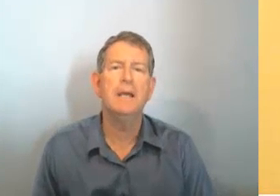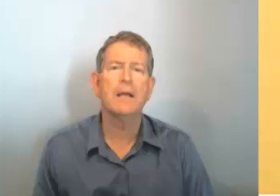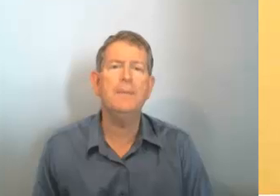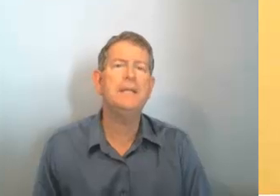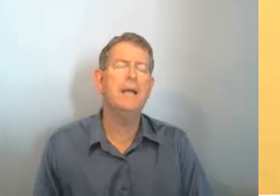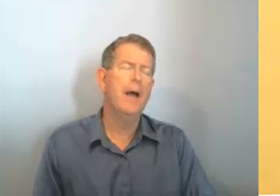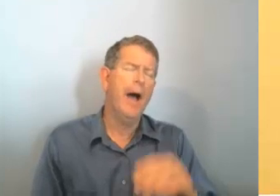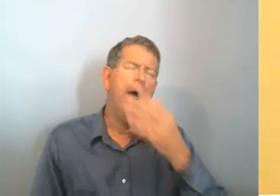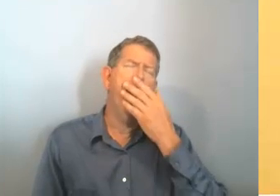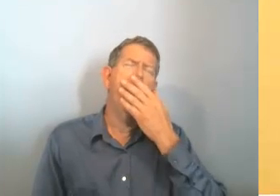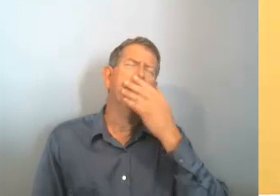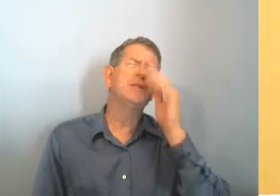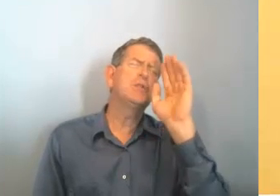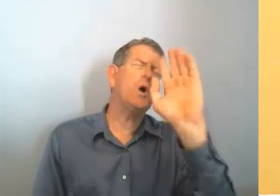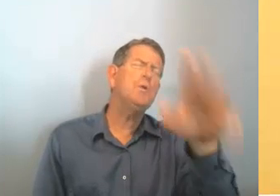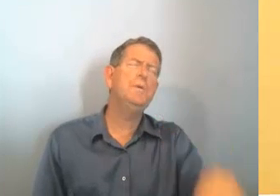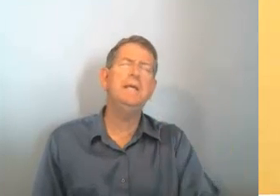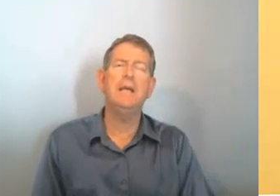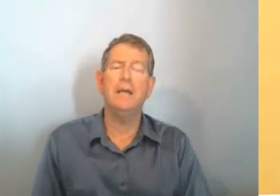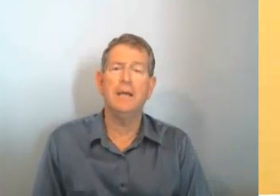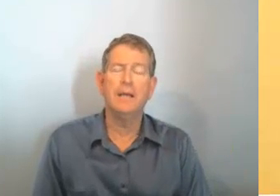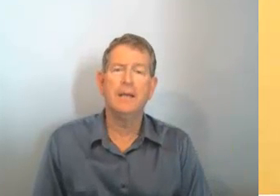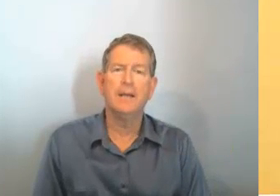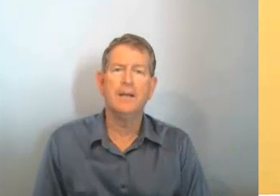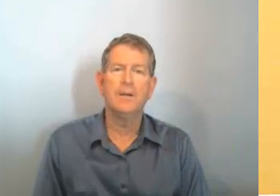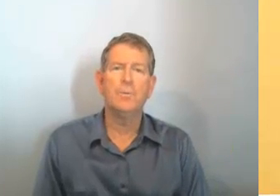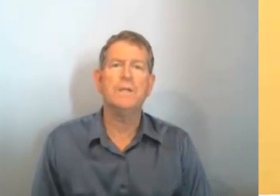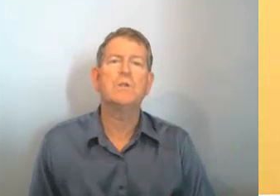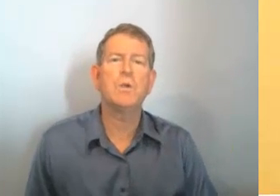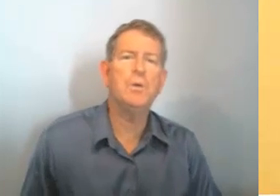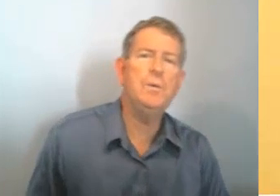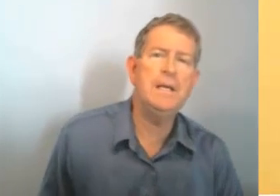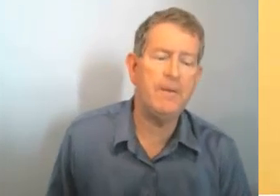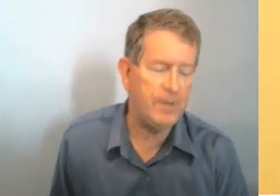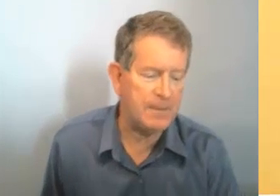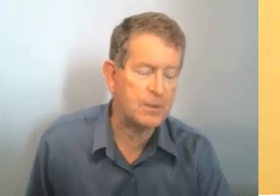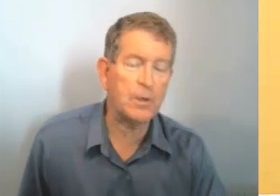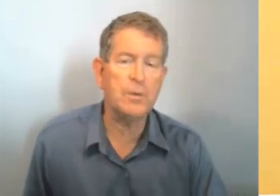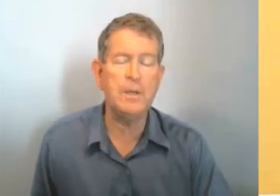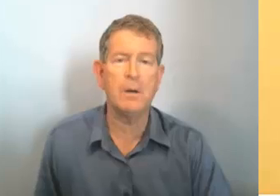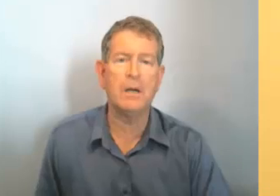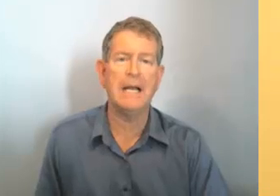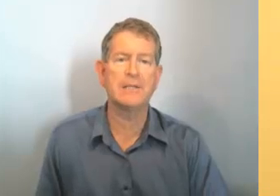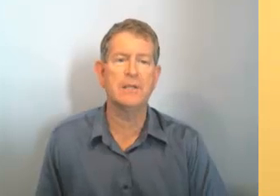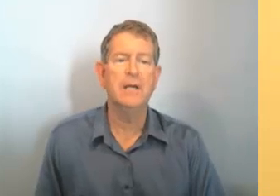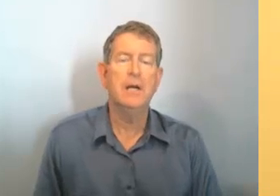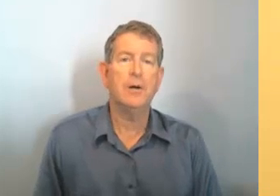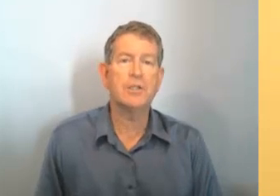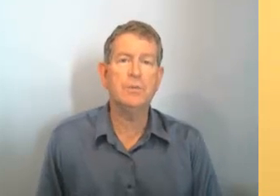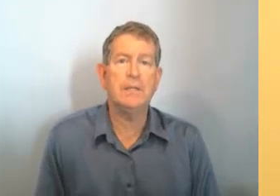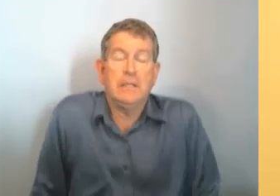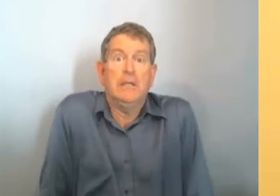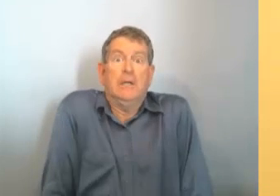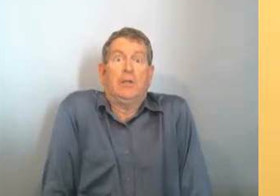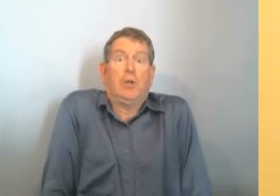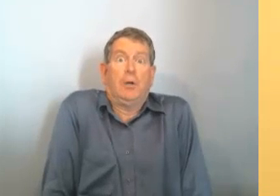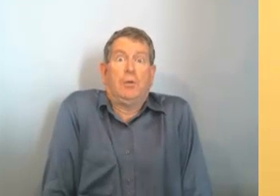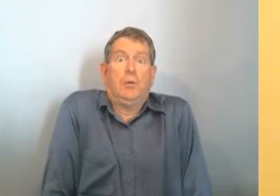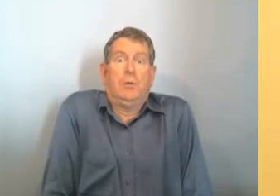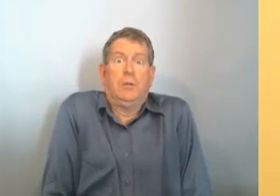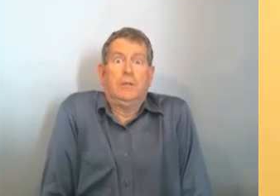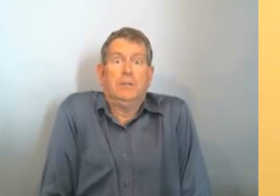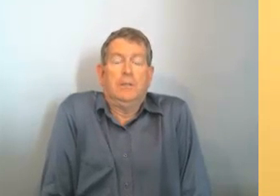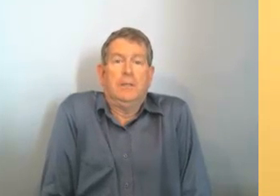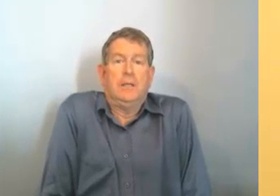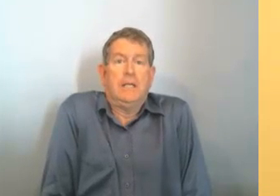s'ennuyer. Répétez, s'ennuyer. Oui, s'ennuyer. Philippe s'ennuie en classe. Ensuite,